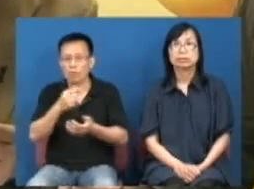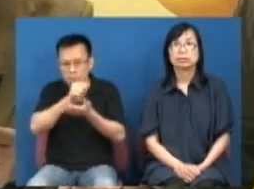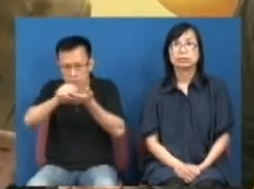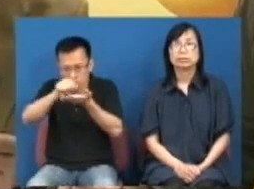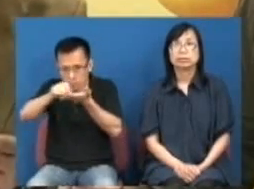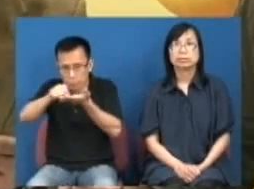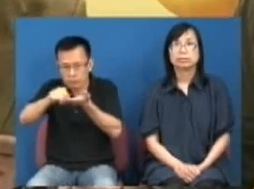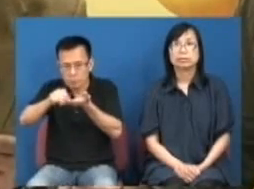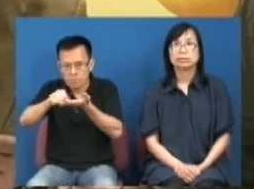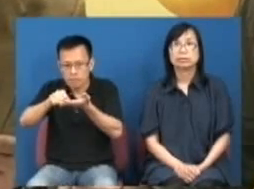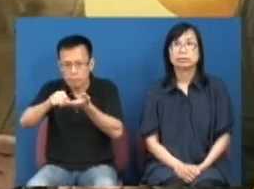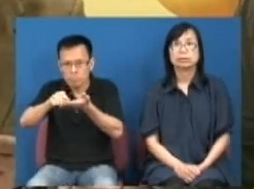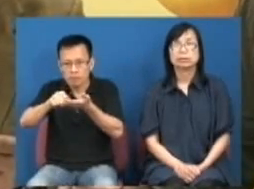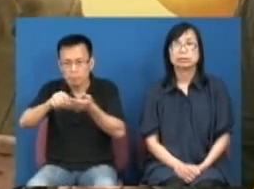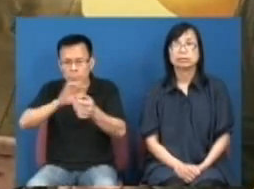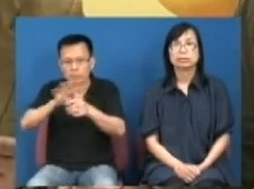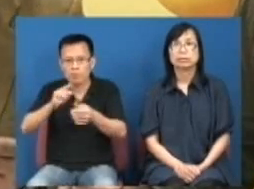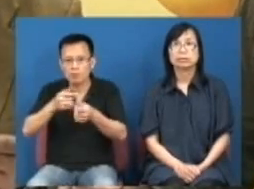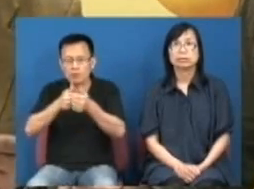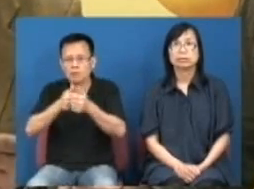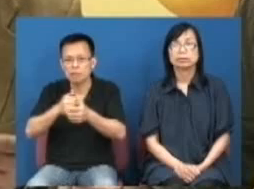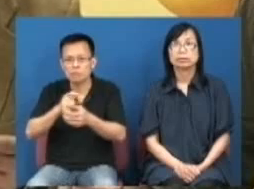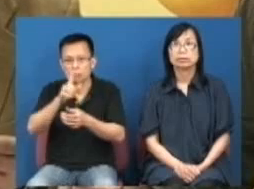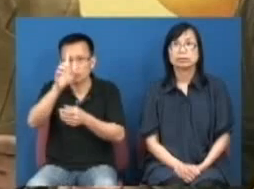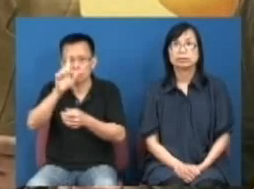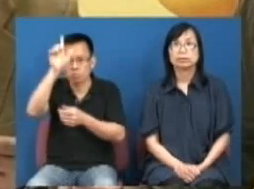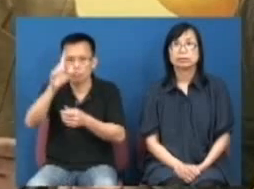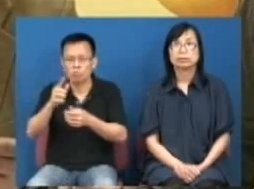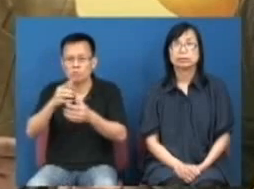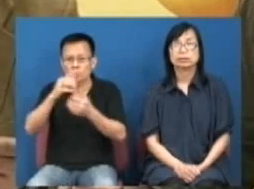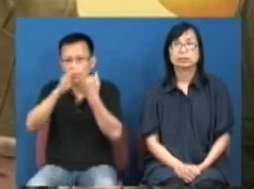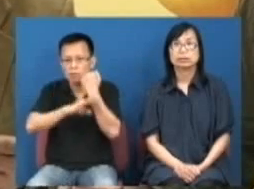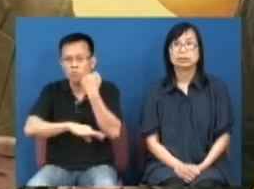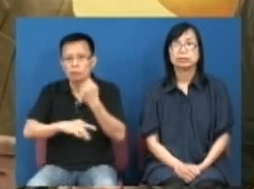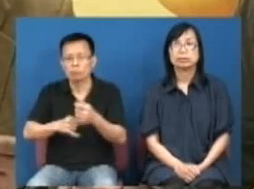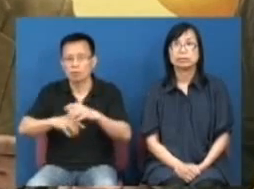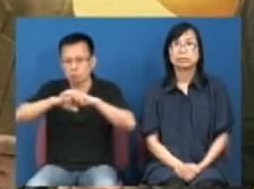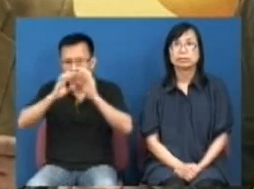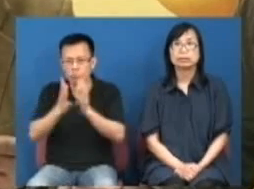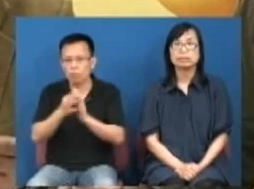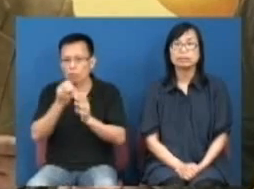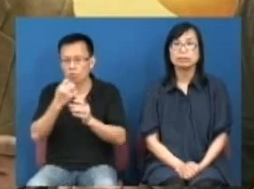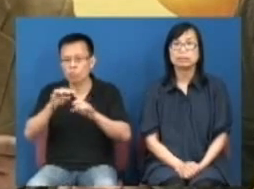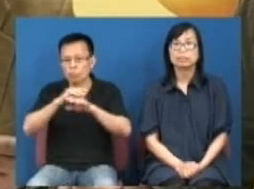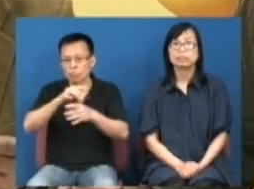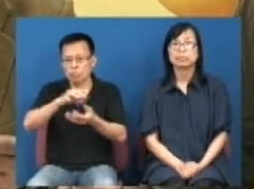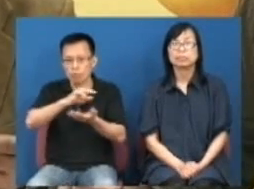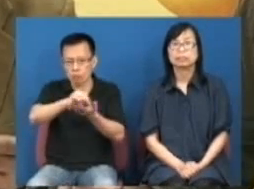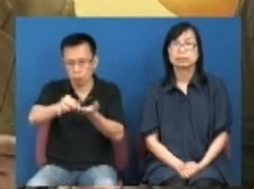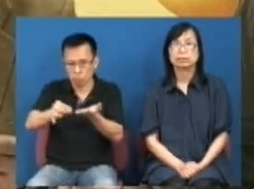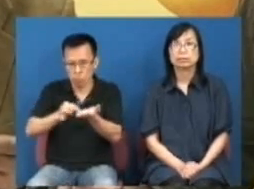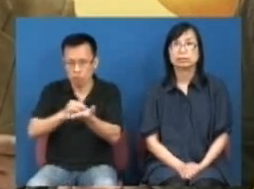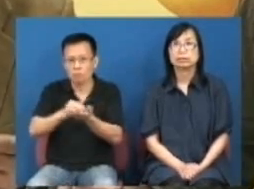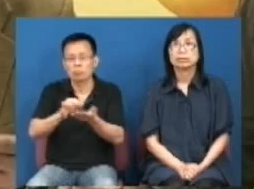不必依據上述條例領牌的服務提供機構咧，則可在全港各處播